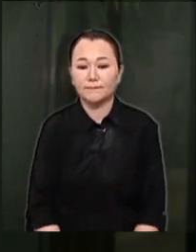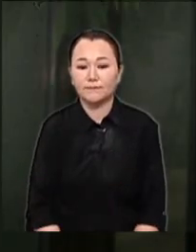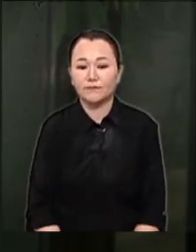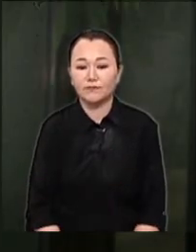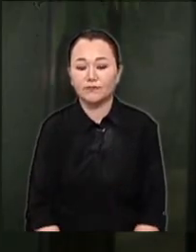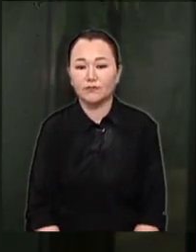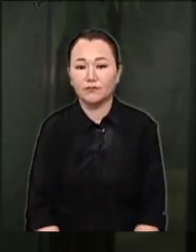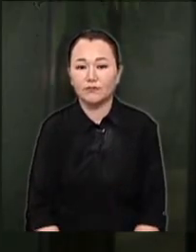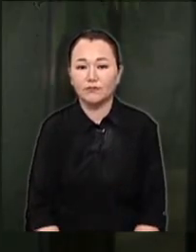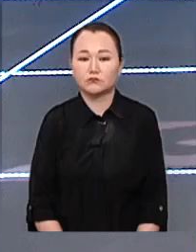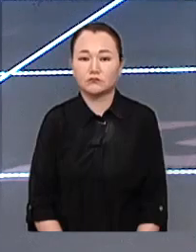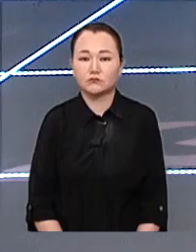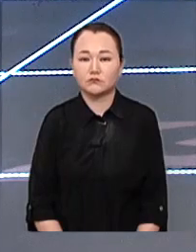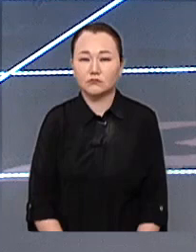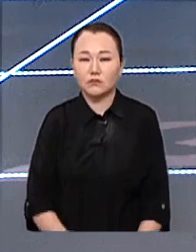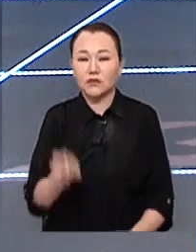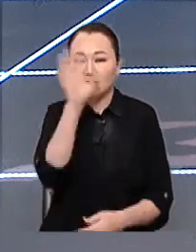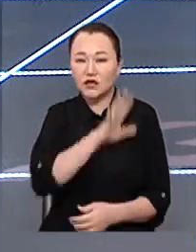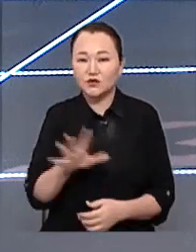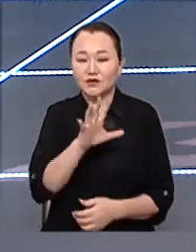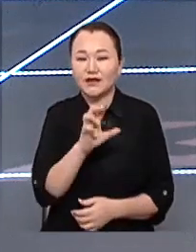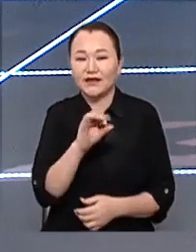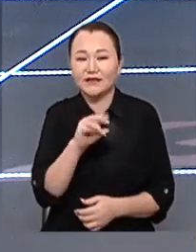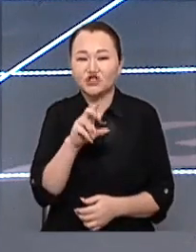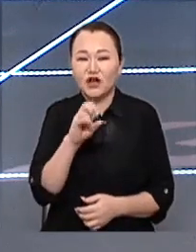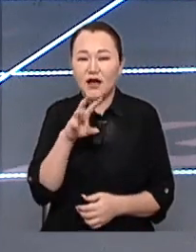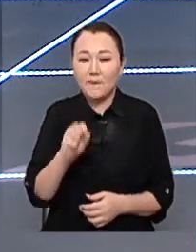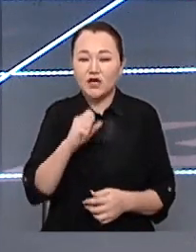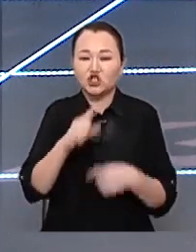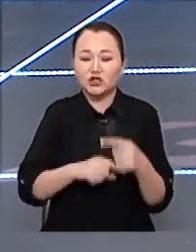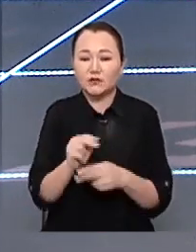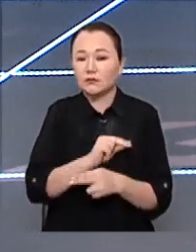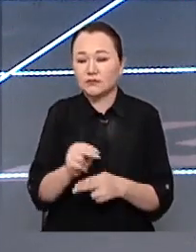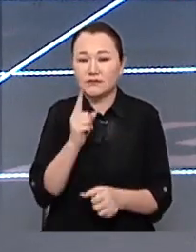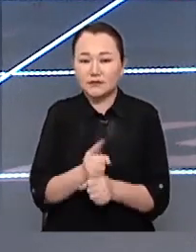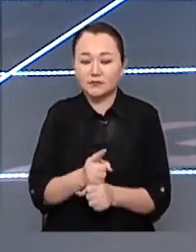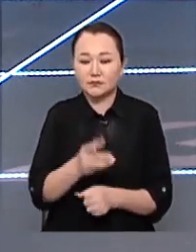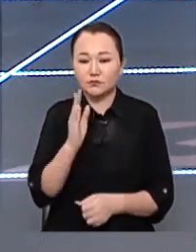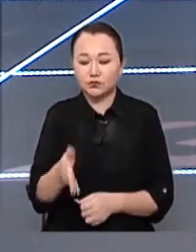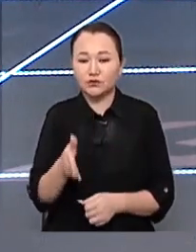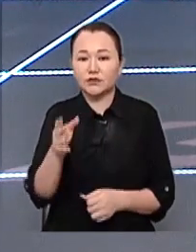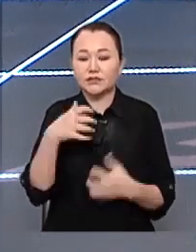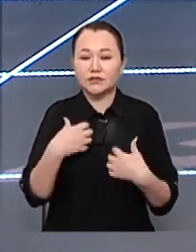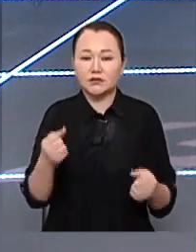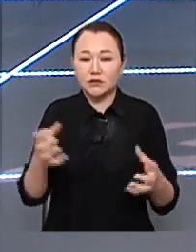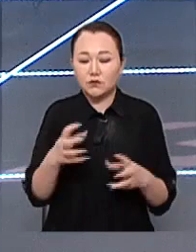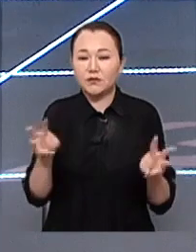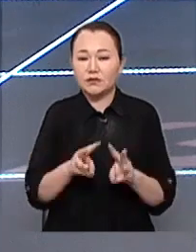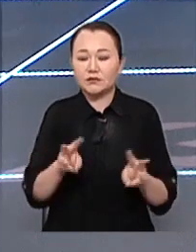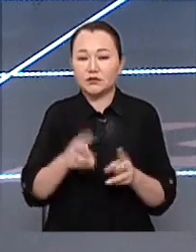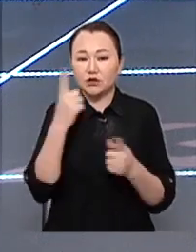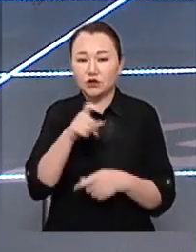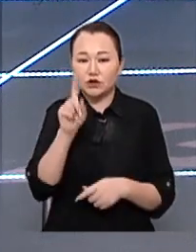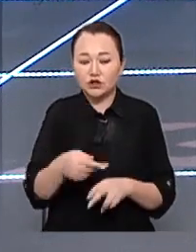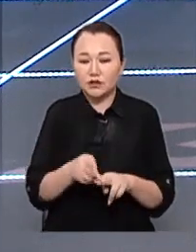Абулхайыров, Информ бюро. Елімізде хиджам арқылы ем жасауға тыйым салынған. Денсаулық сақтау министрлігіндегілер тіпті